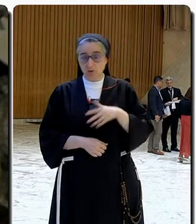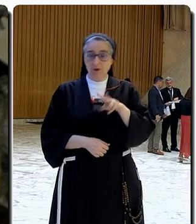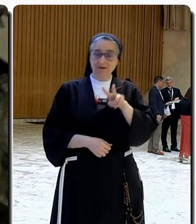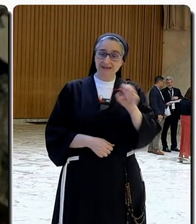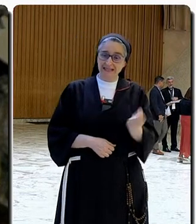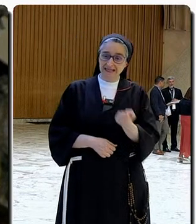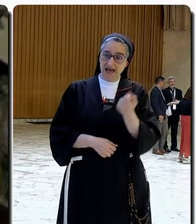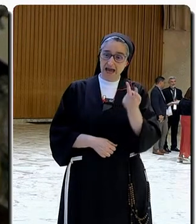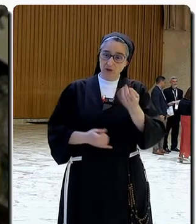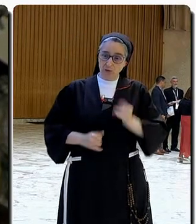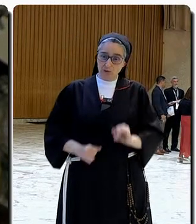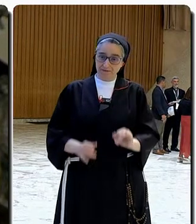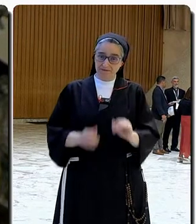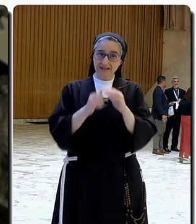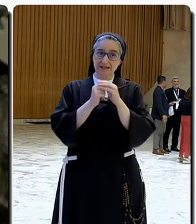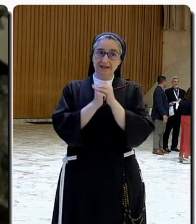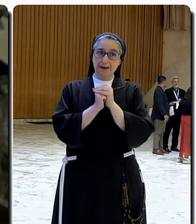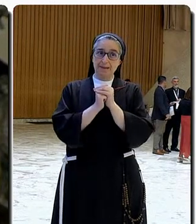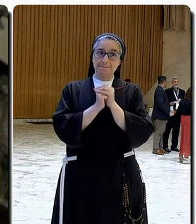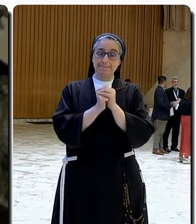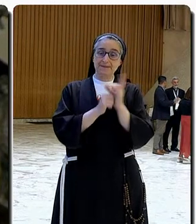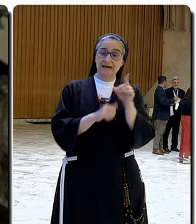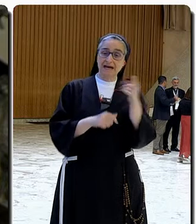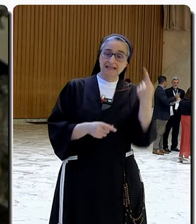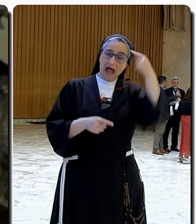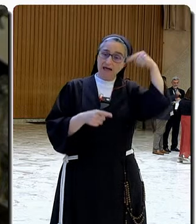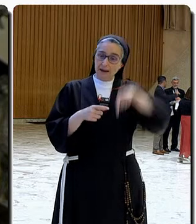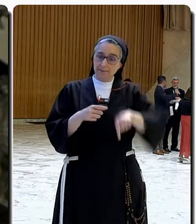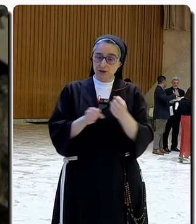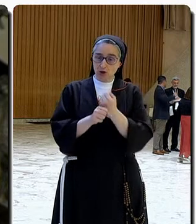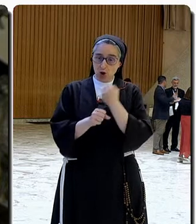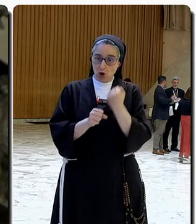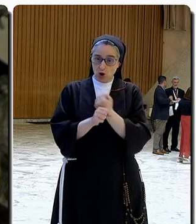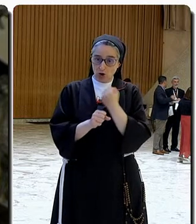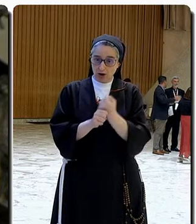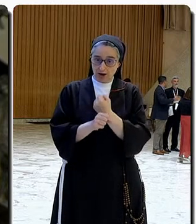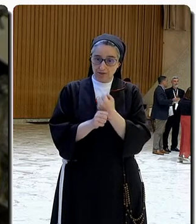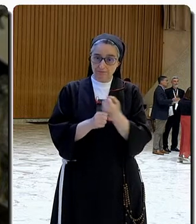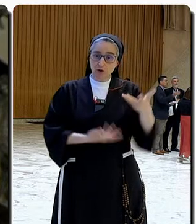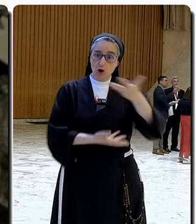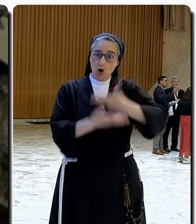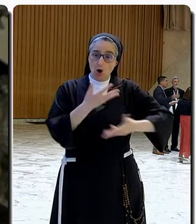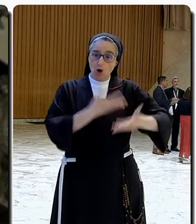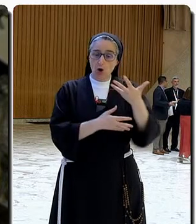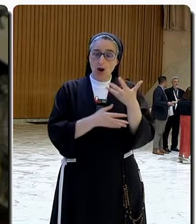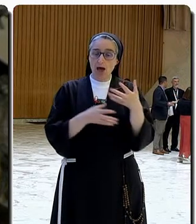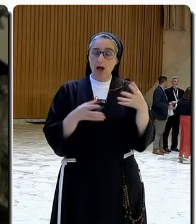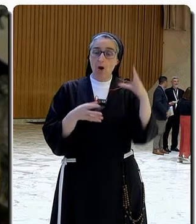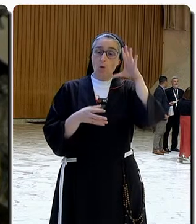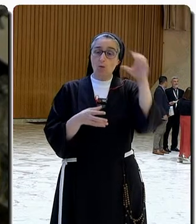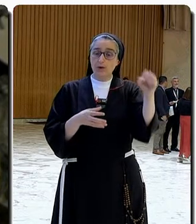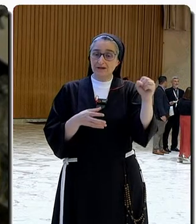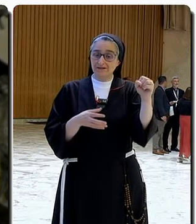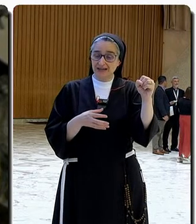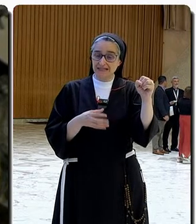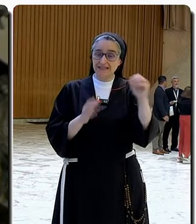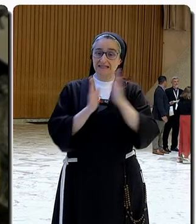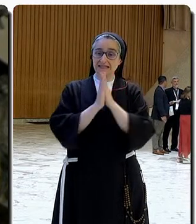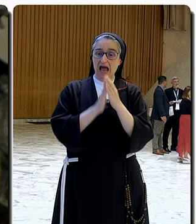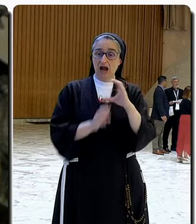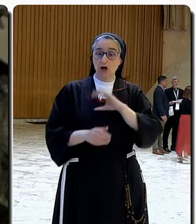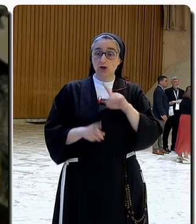20 anni. Daina è psicologa, collabora con l'Università Pontificia e con i